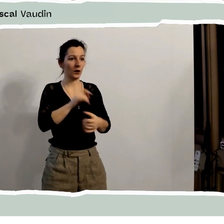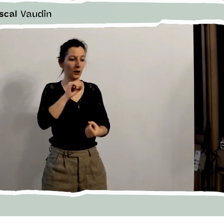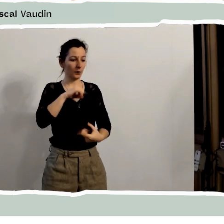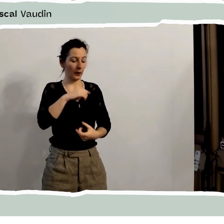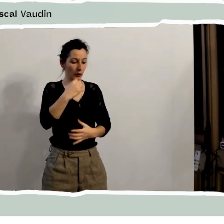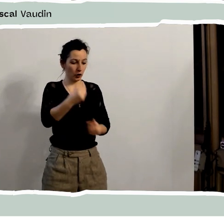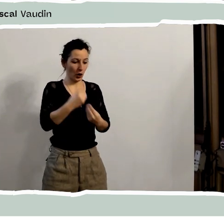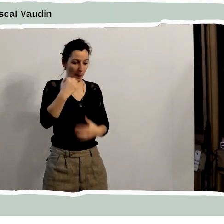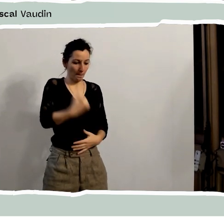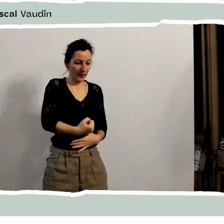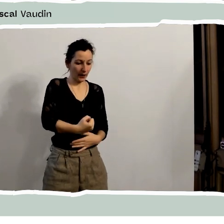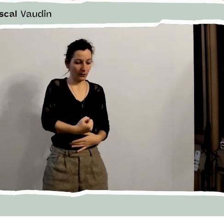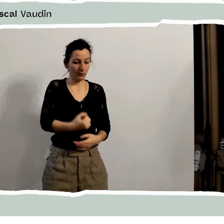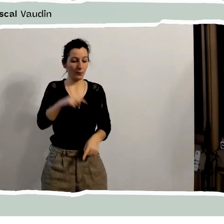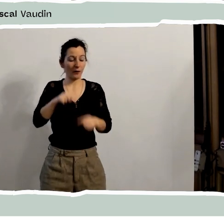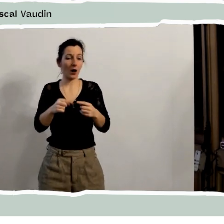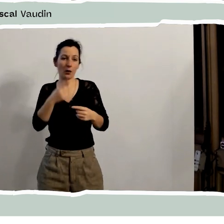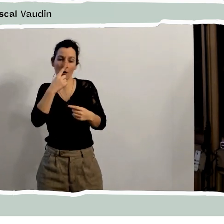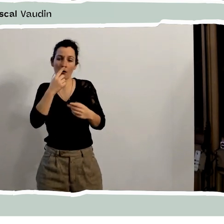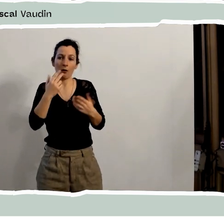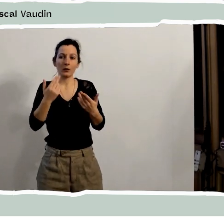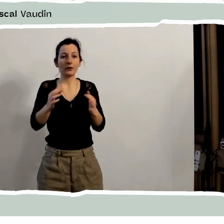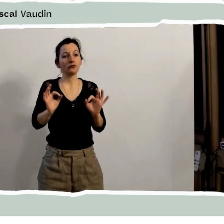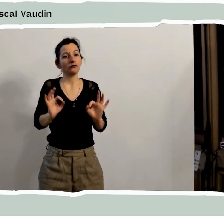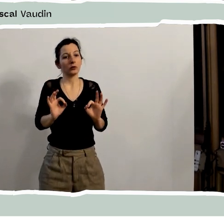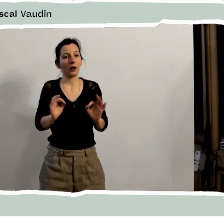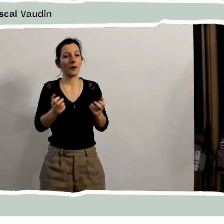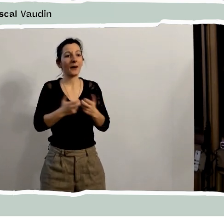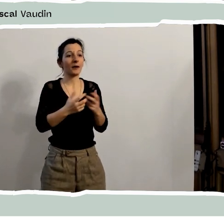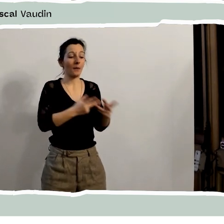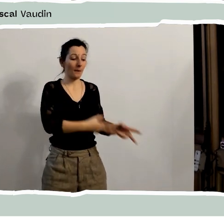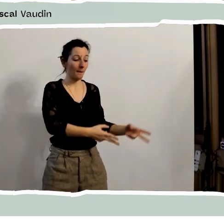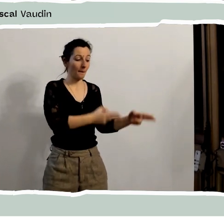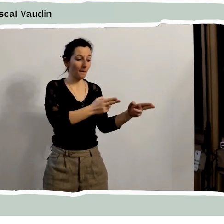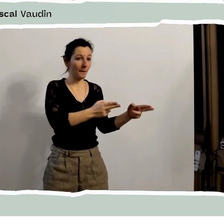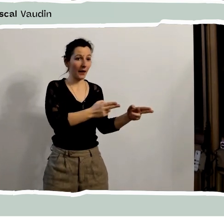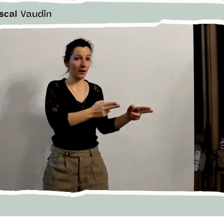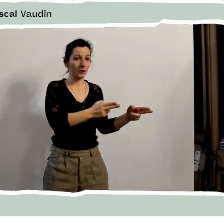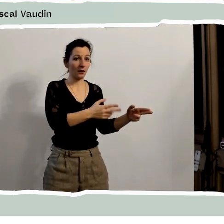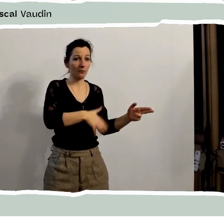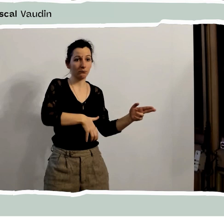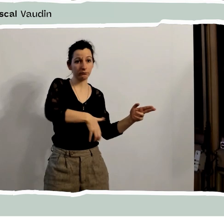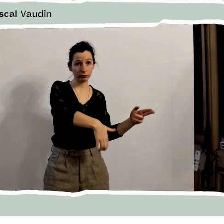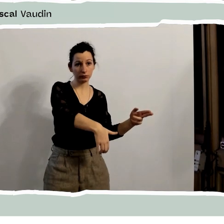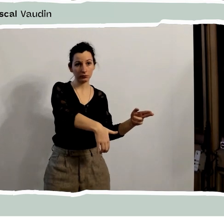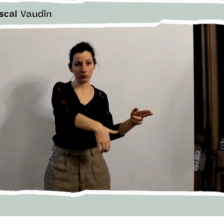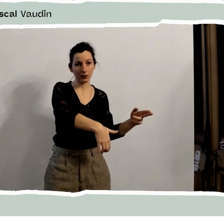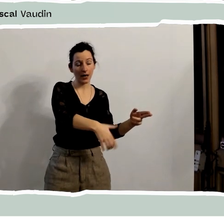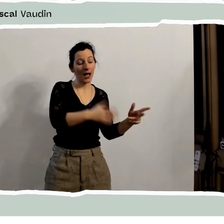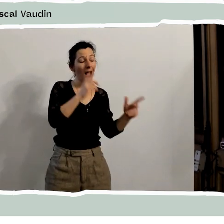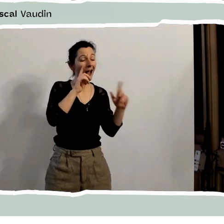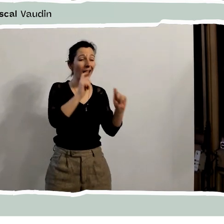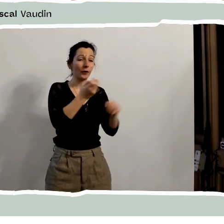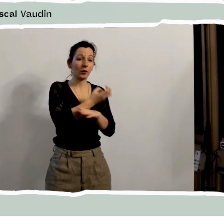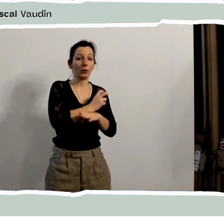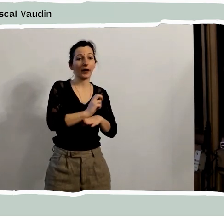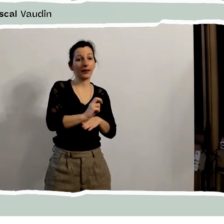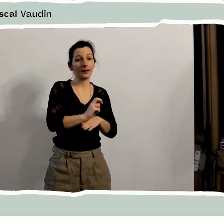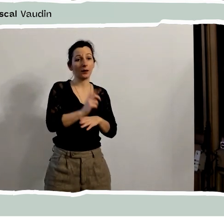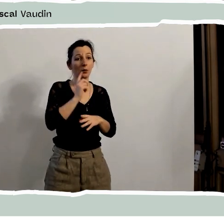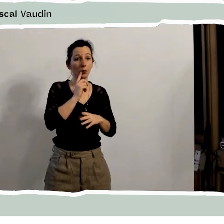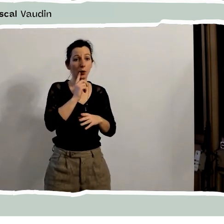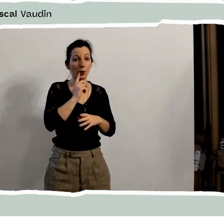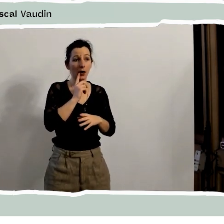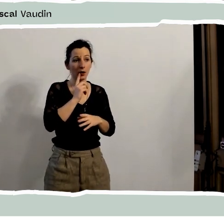perturbateurs endocriniens que d'autres, notamment tout ce qui tourne autour de la gestation. Ça, faut faire attention, parce que le placenta a